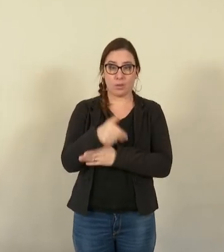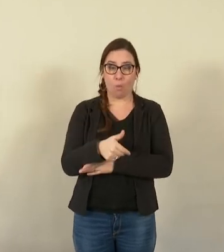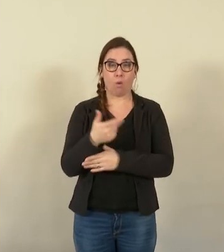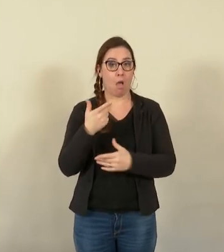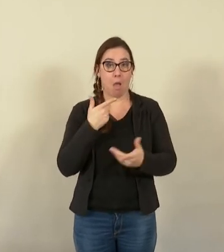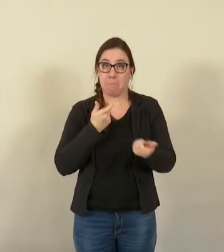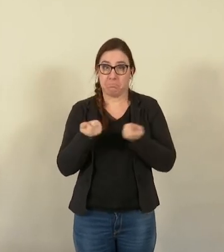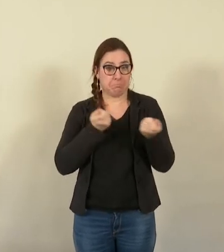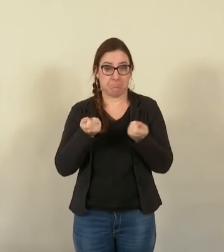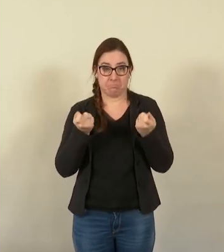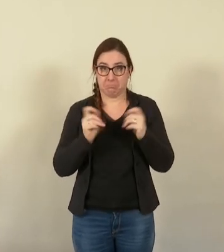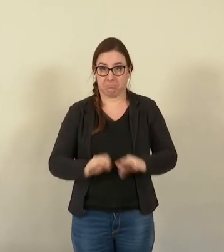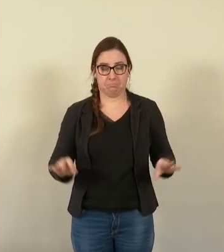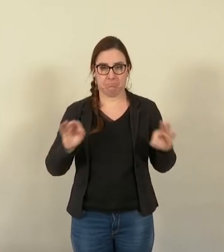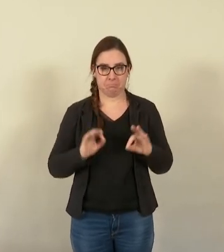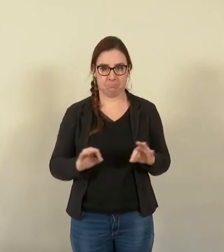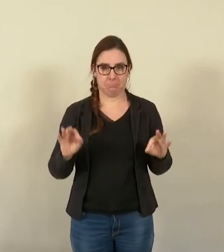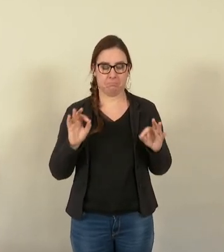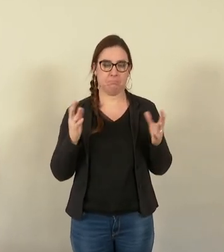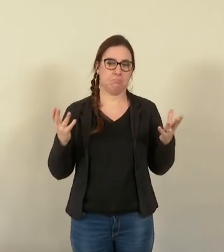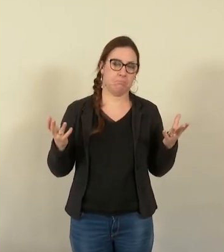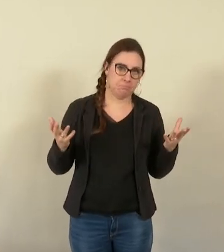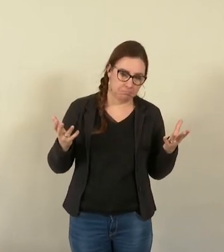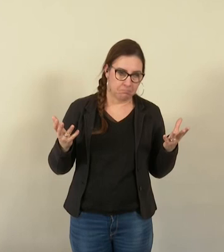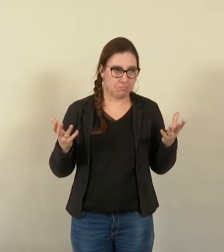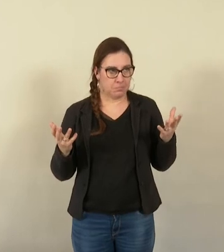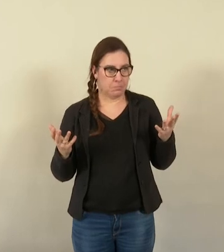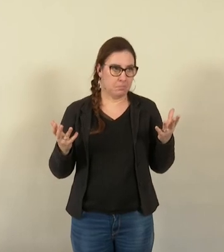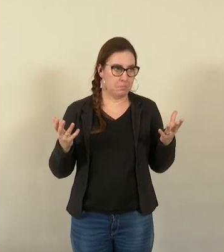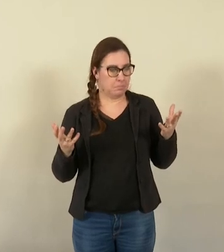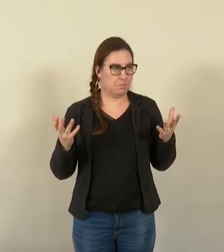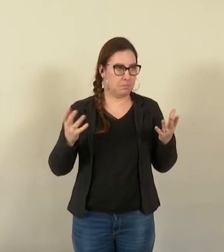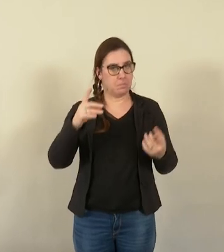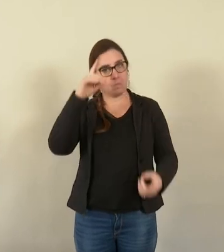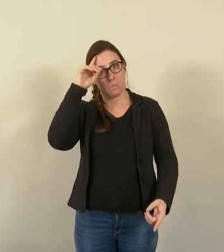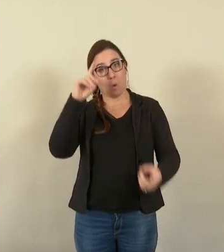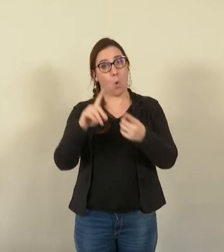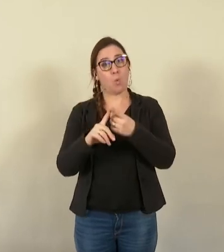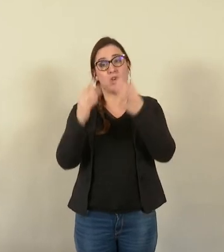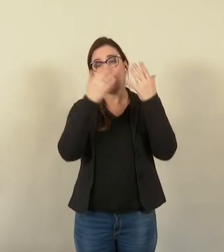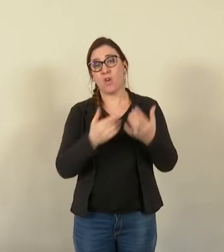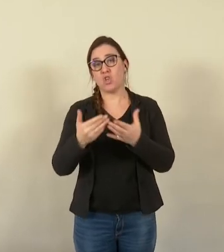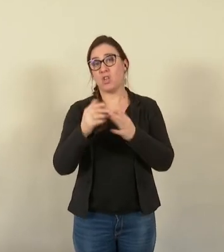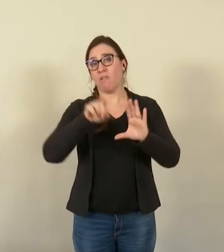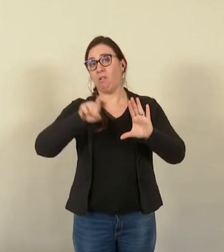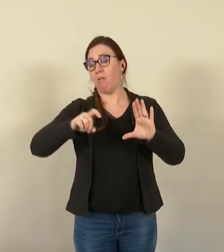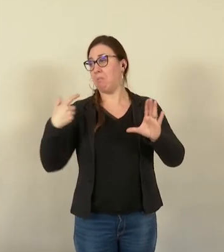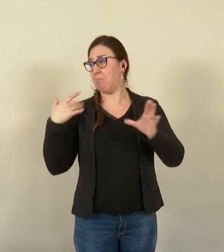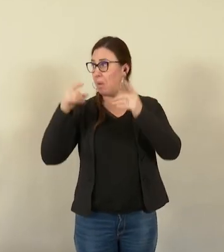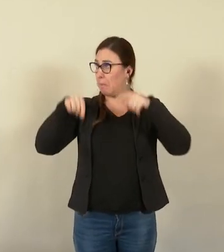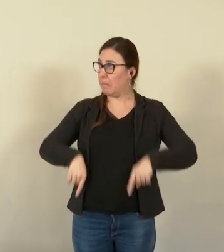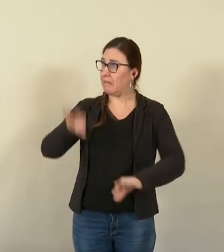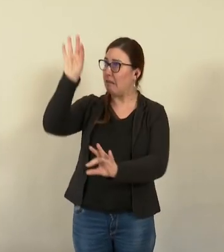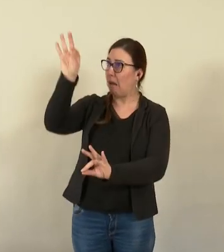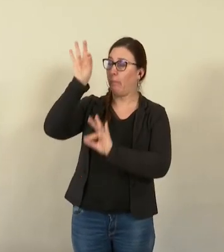été traité euh les objectifs sur les derniers chiffres qui étaient donnés par le ministère mais qui